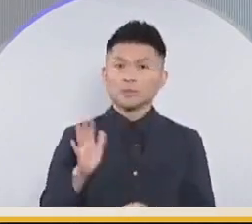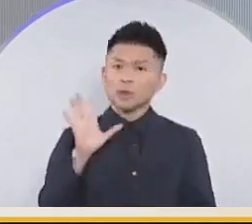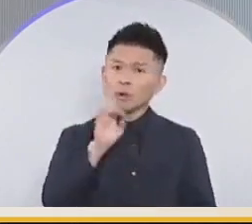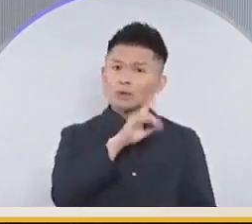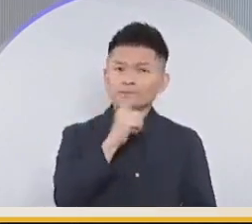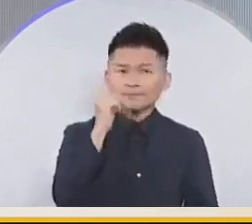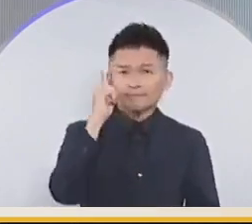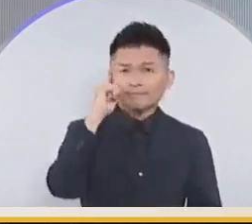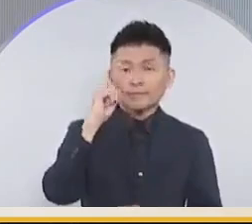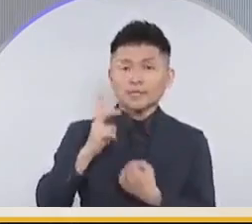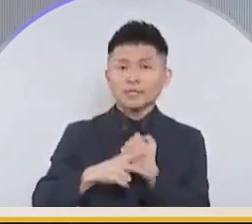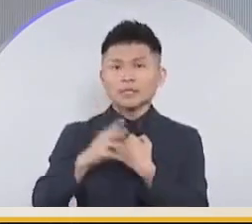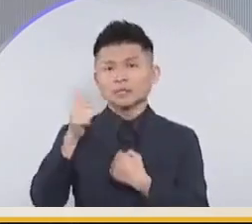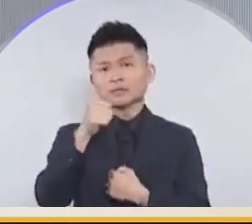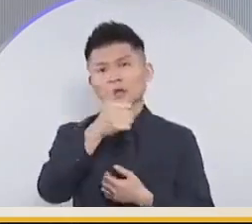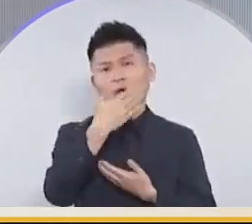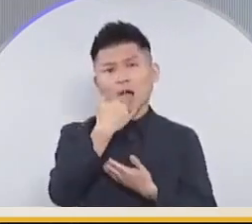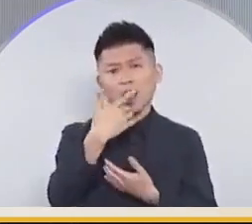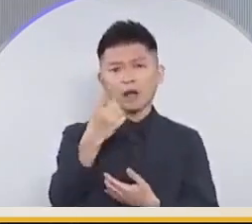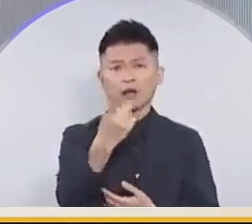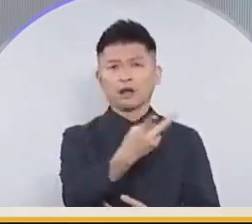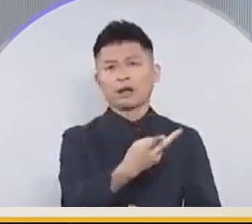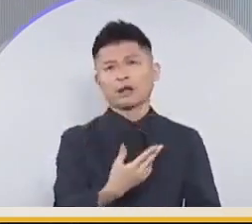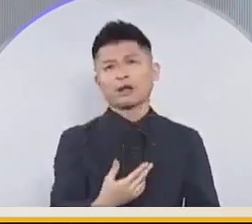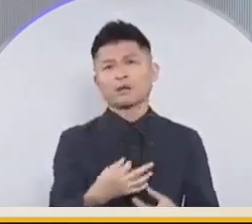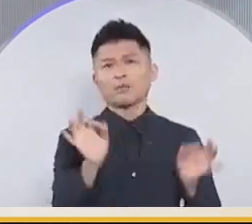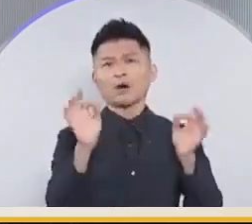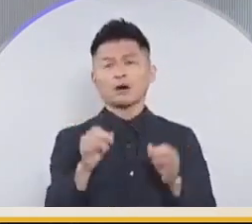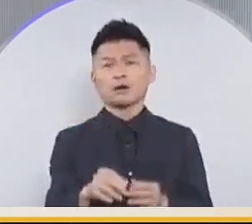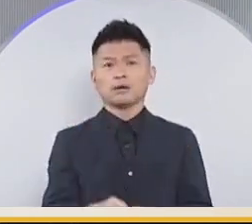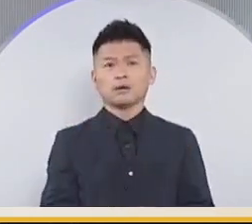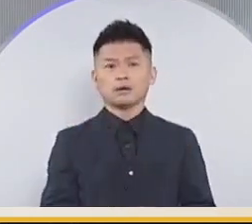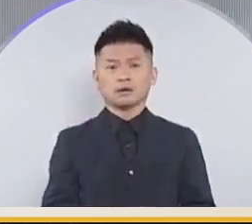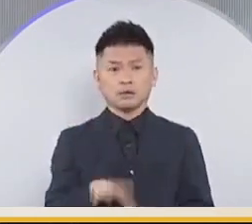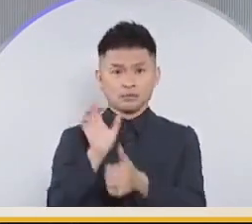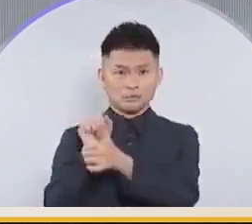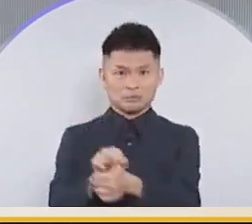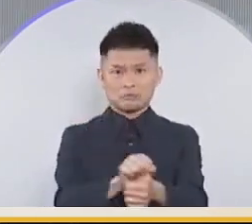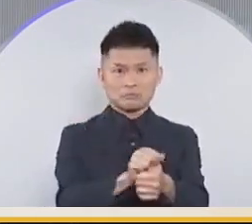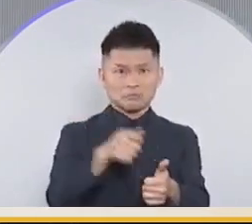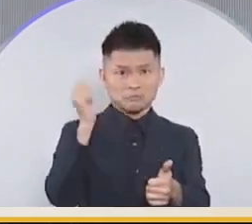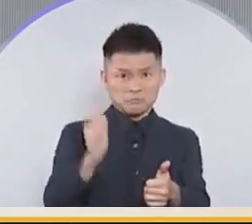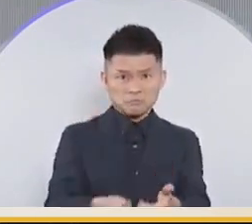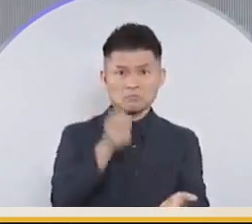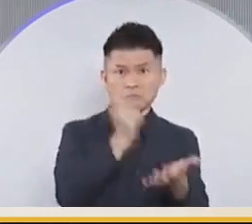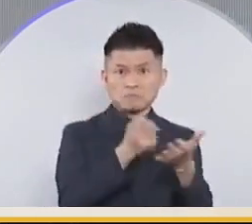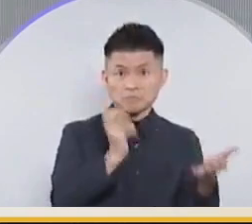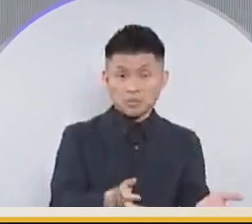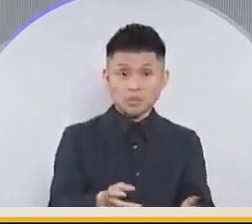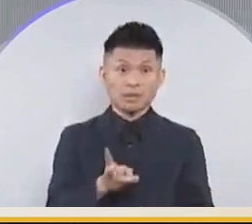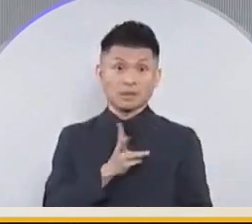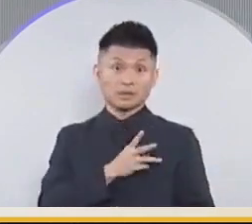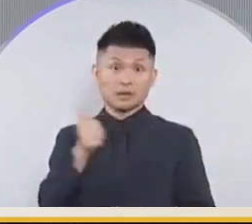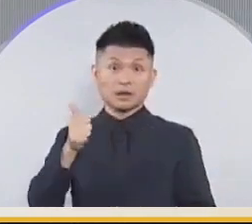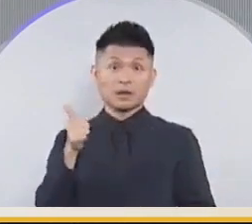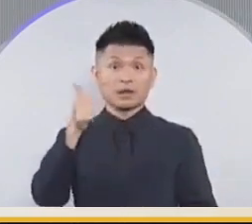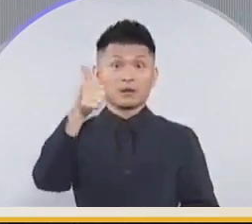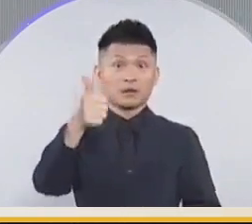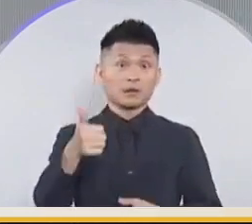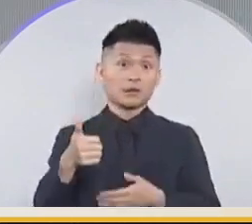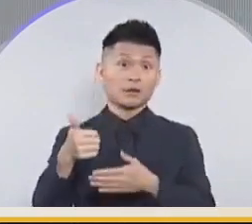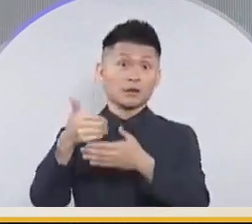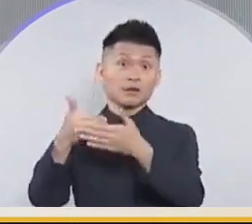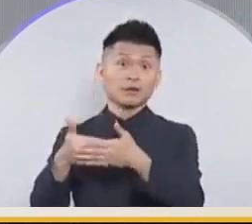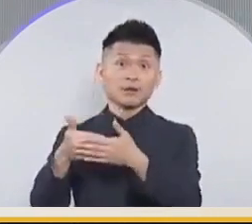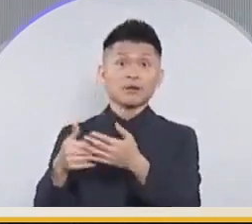讲，你就去食两顿饭，去用也去办。赵天麟去亲中，伊无代